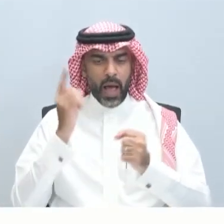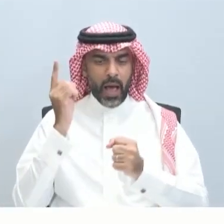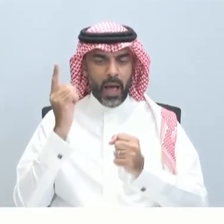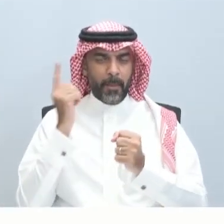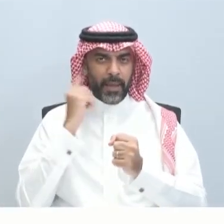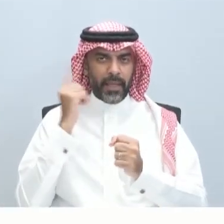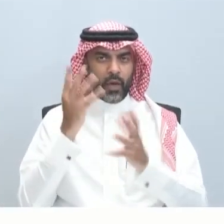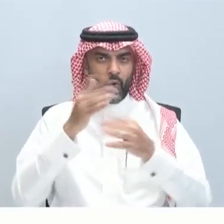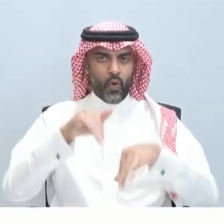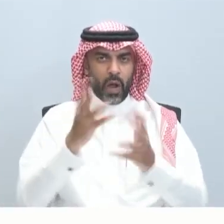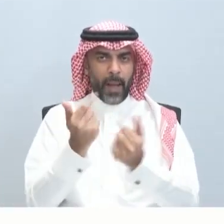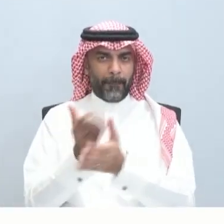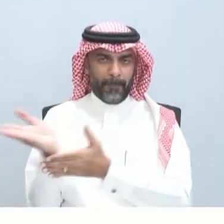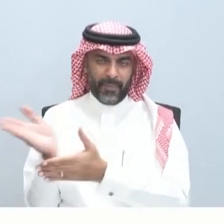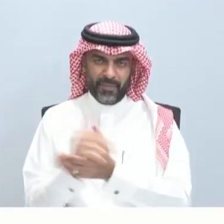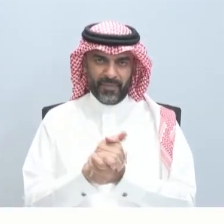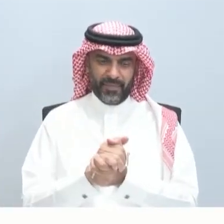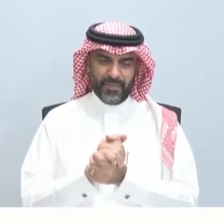تفضلوا يا ابطال